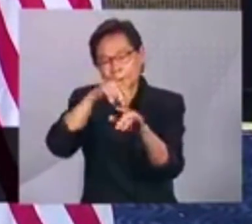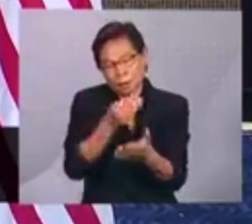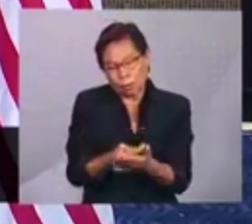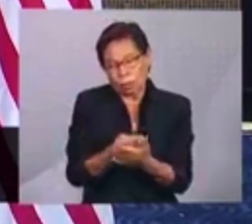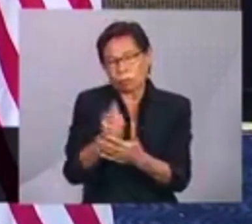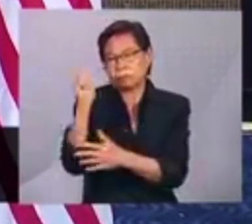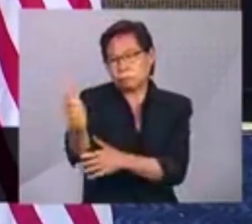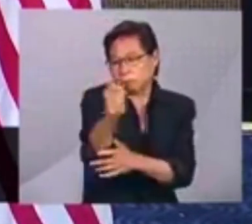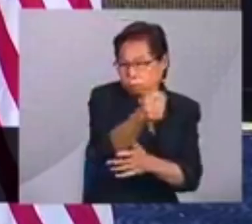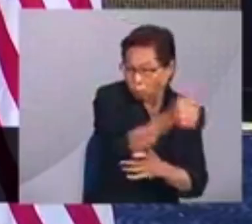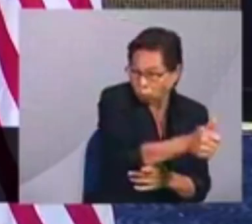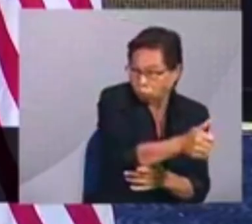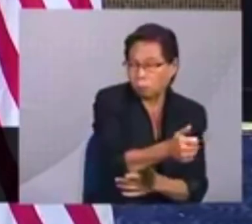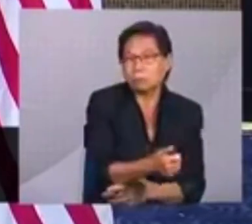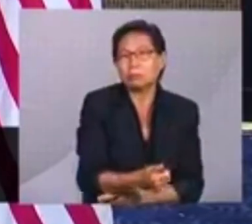masing-masing